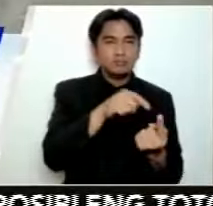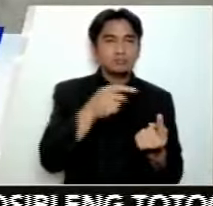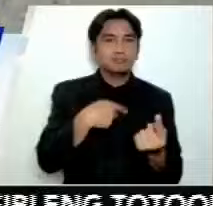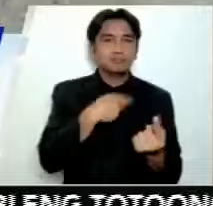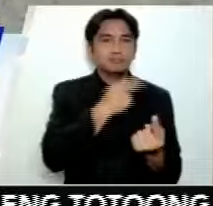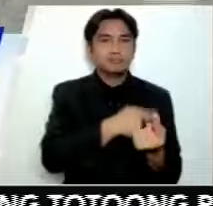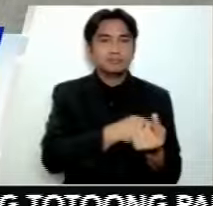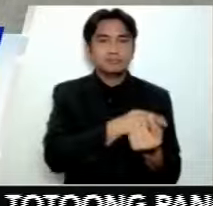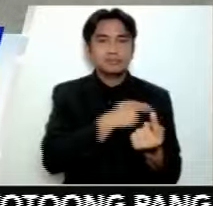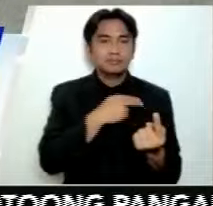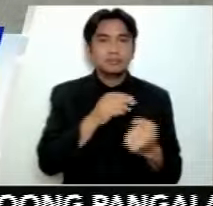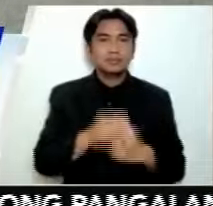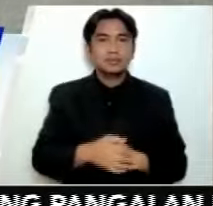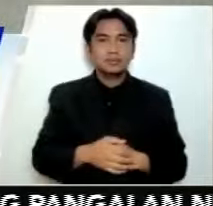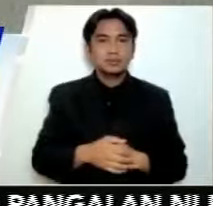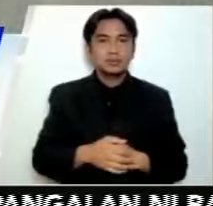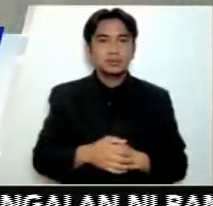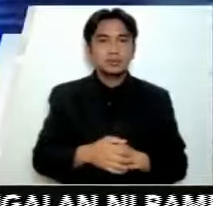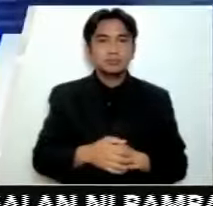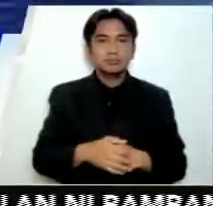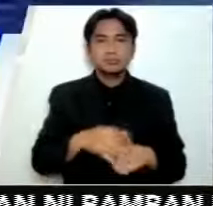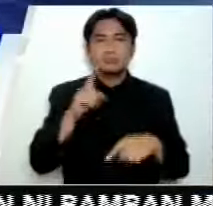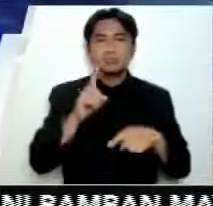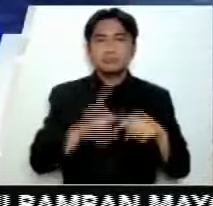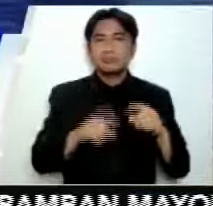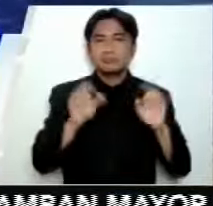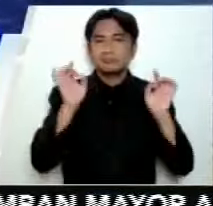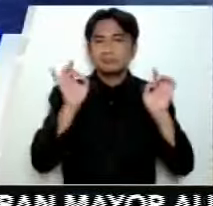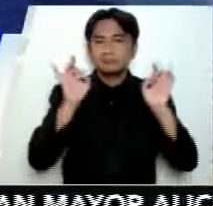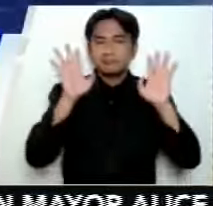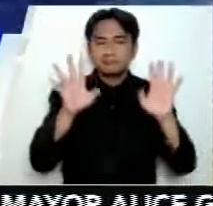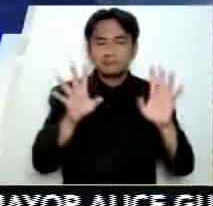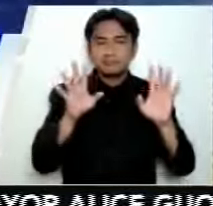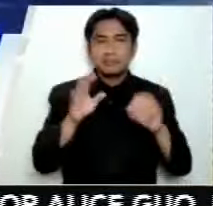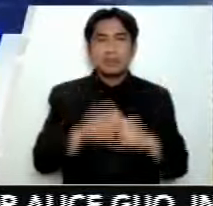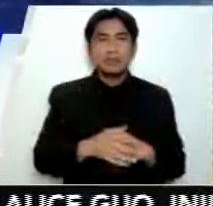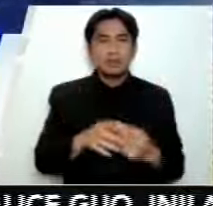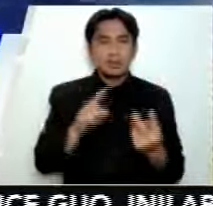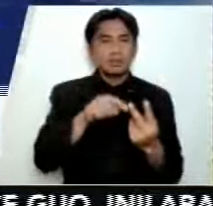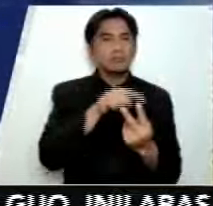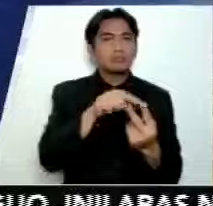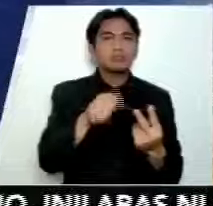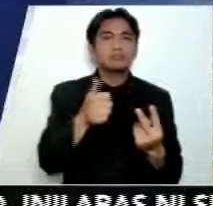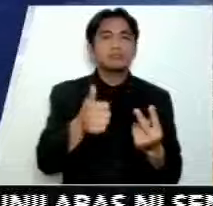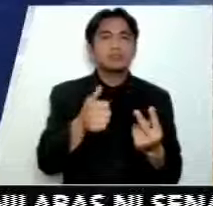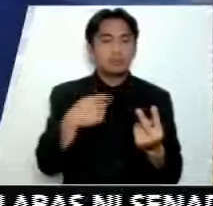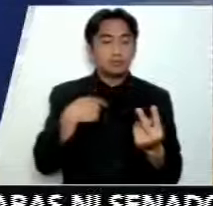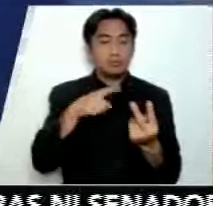nakam ang tinam niyang sugat Maayos naman ang kondisyon ng isa pa na nasugatan